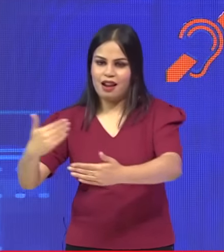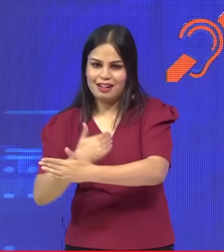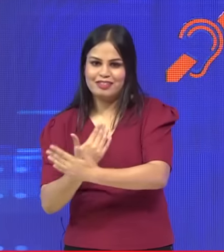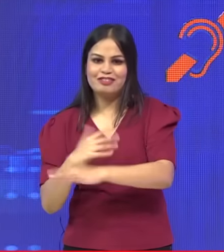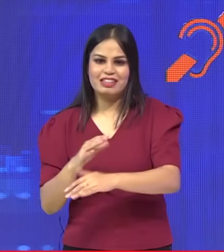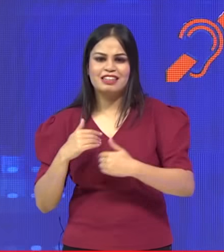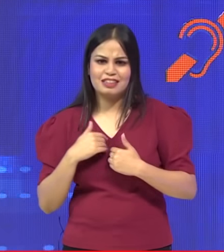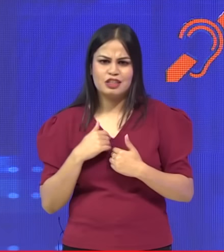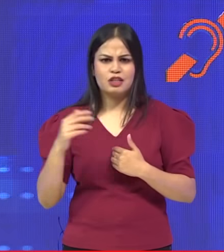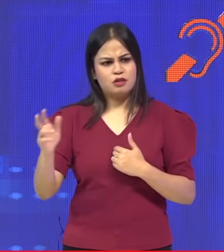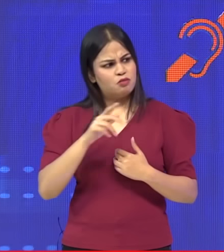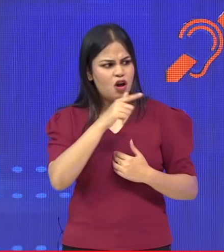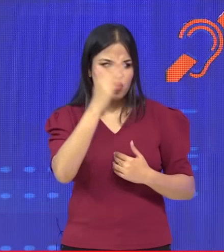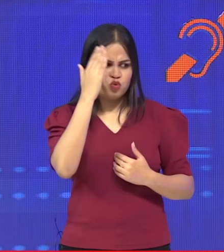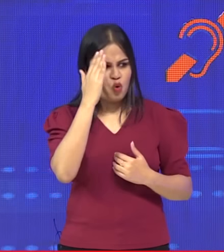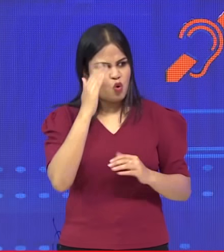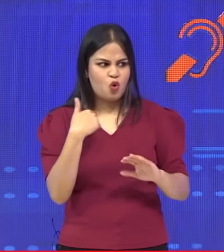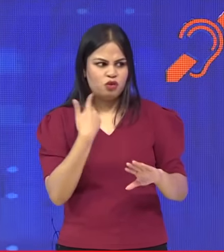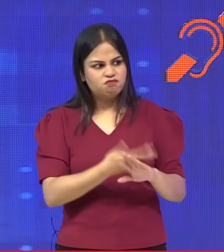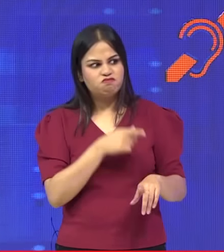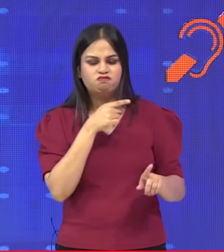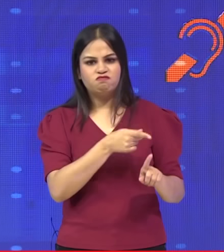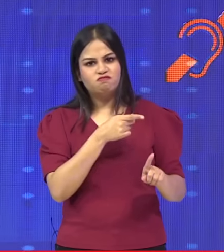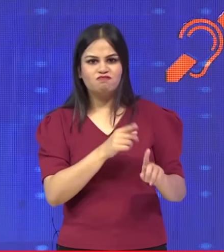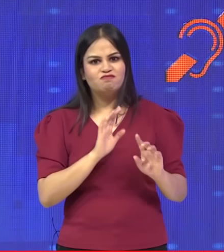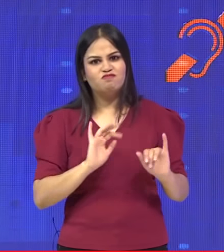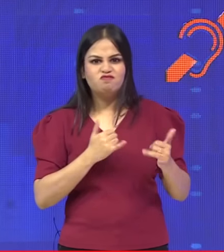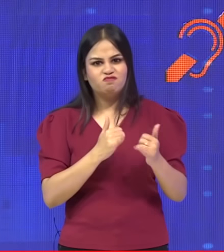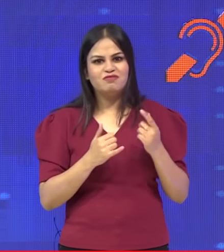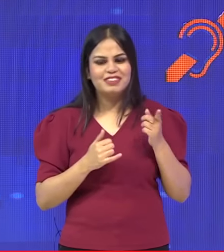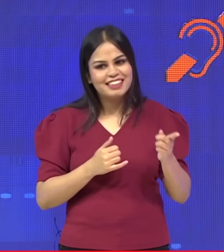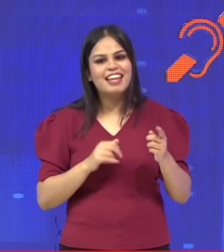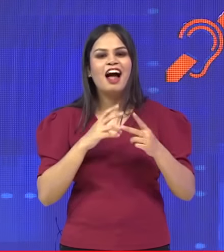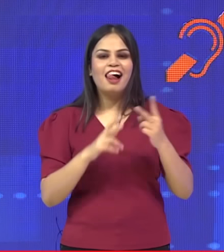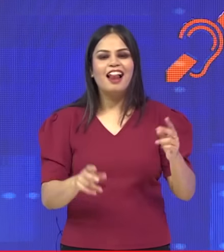यू ऑलवेज नॉन शाहरुख